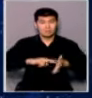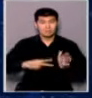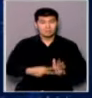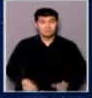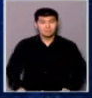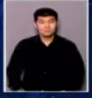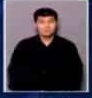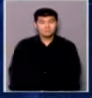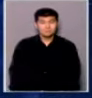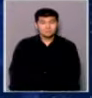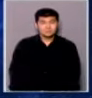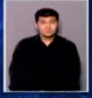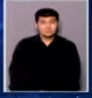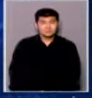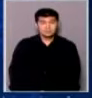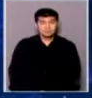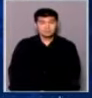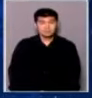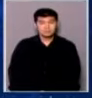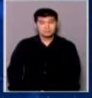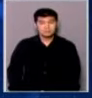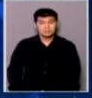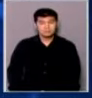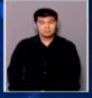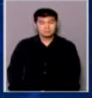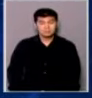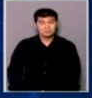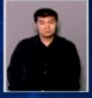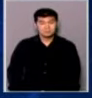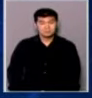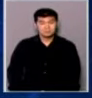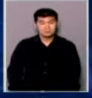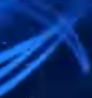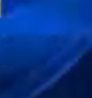планам. Гульфани Хамзи, Артур Бутванов, телеканал Атырау.